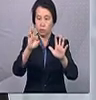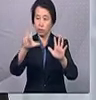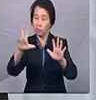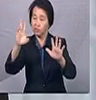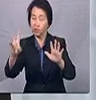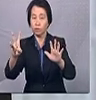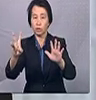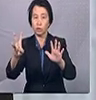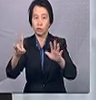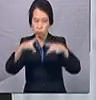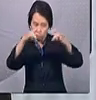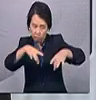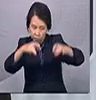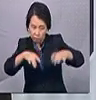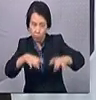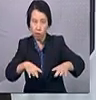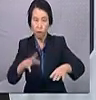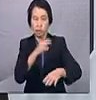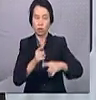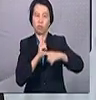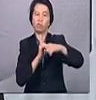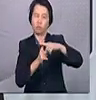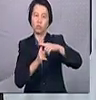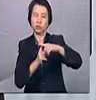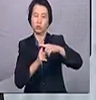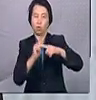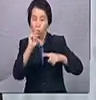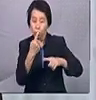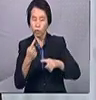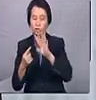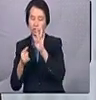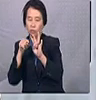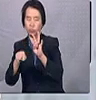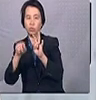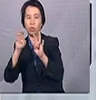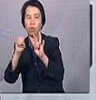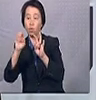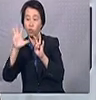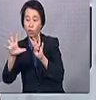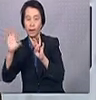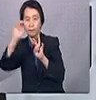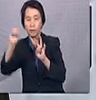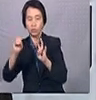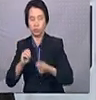51,937 tests and the positive is only 7.05%, it is